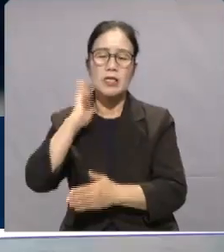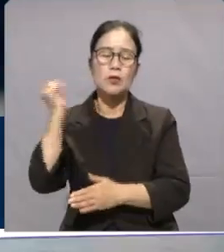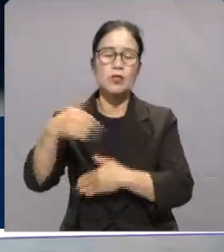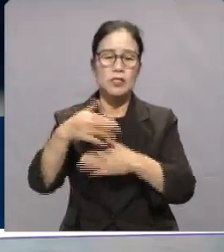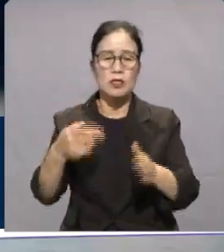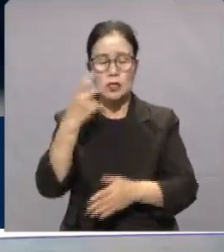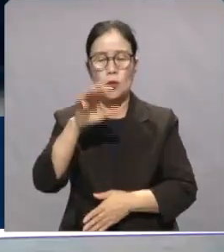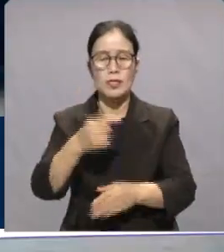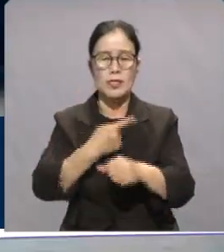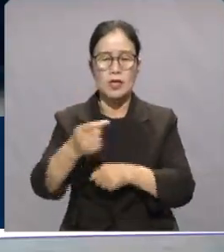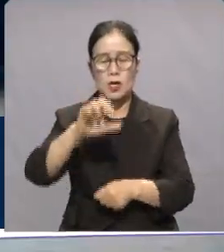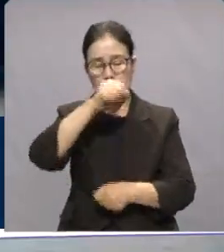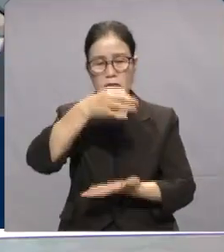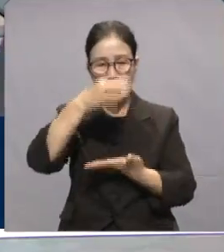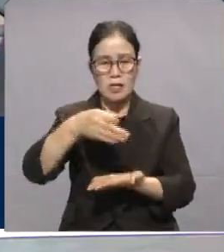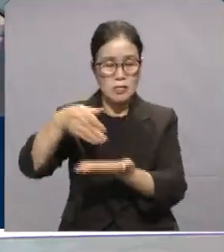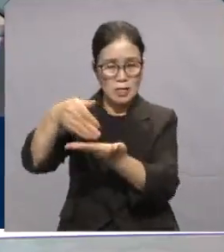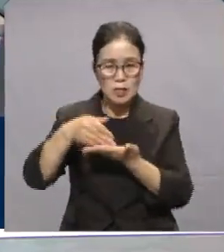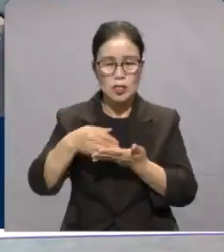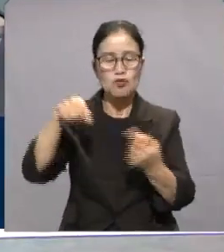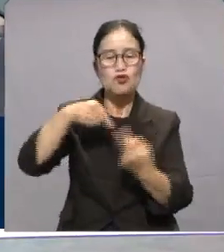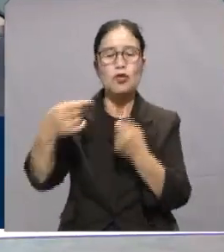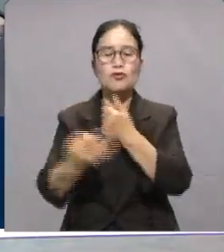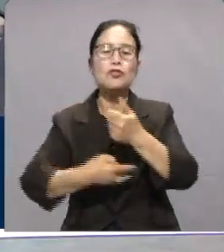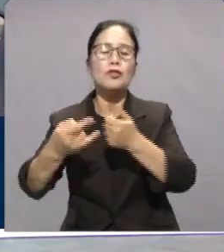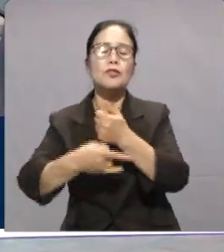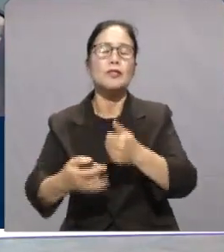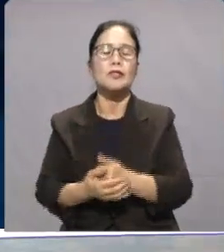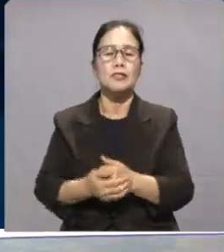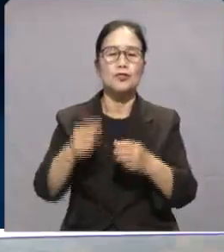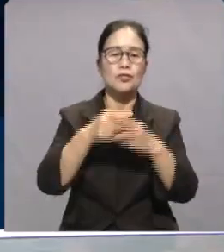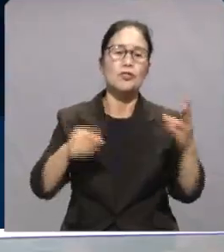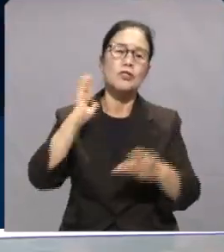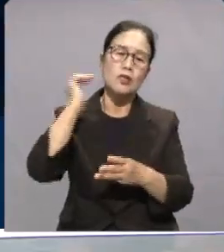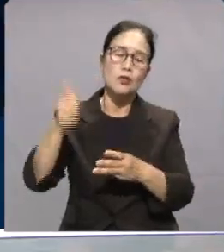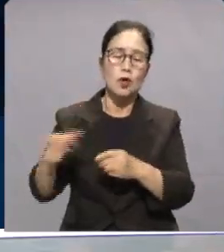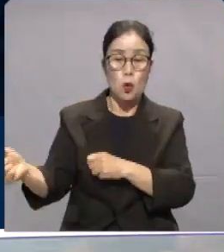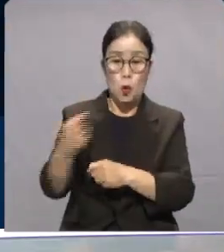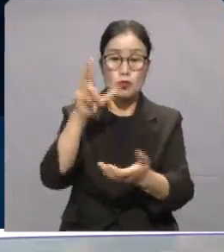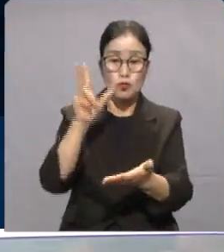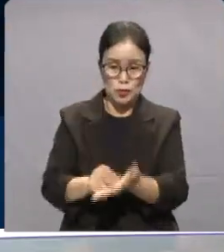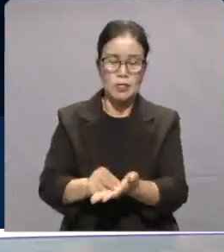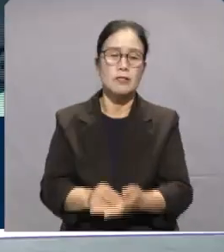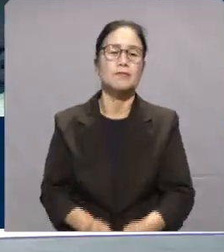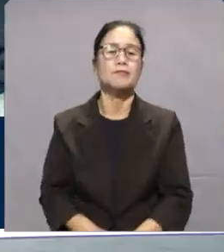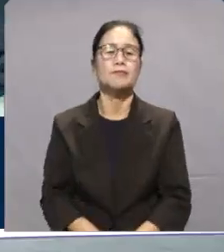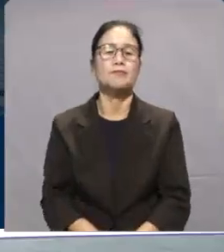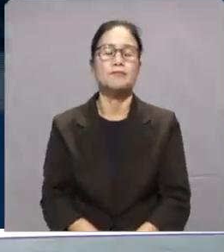대통령실과 경호처의 내년도 예산안이 상정된 국회 운영위원회에서는 윤석열 대통령의 골프 논란이 도마 위에